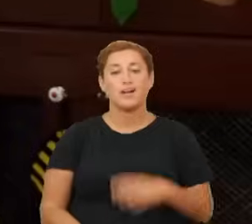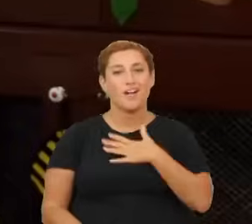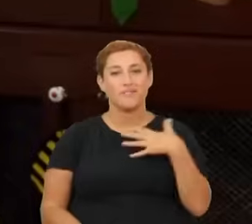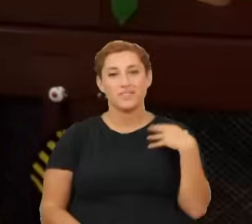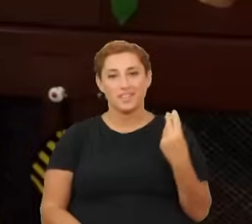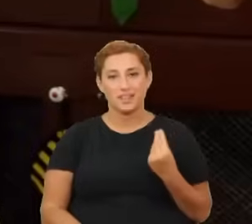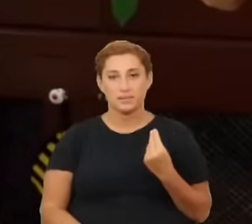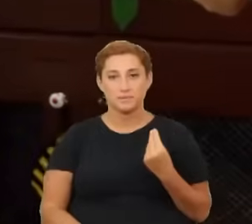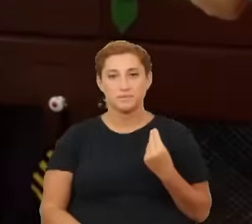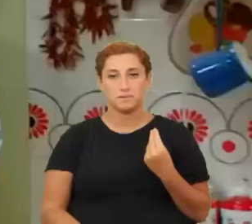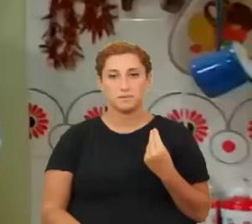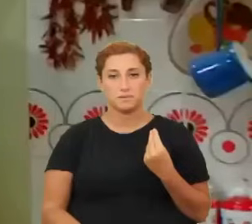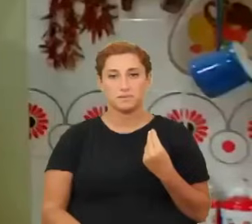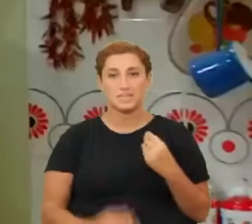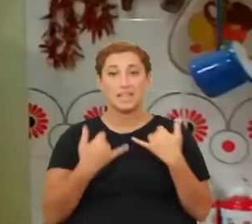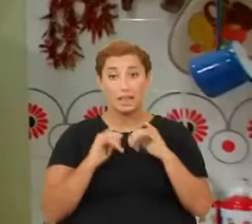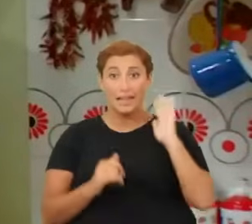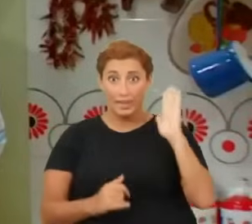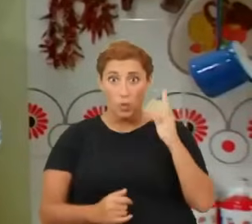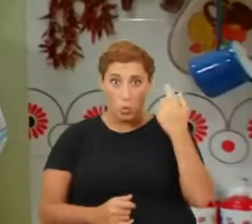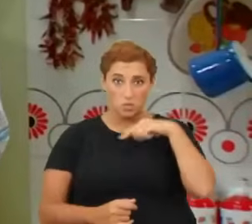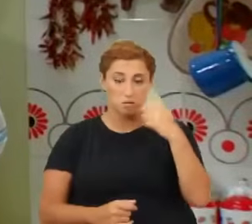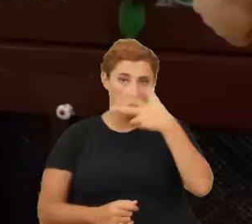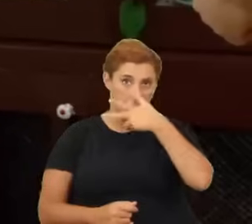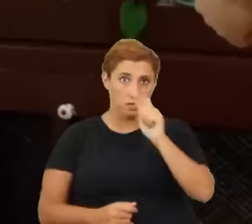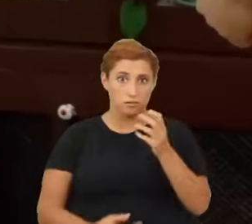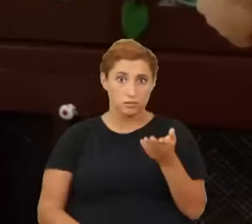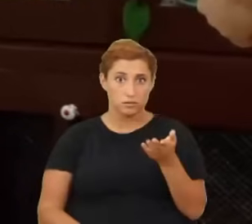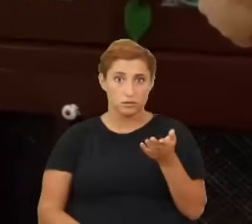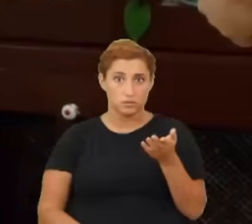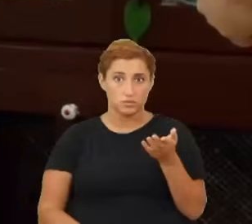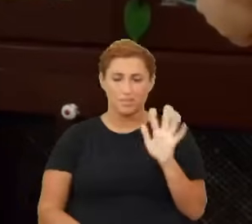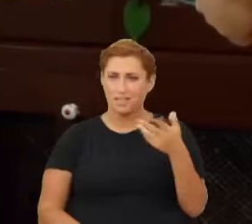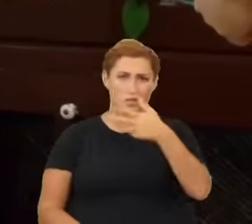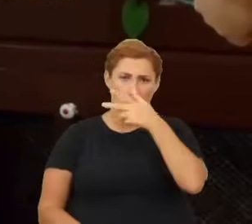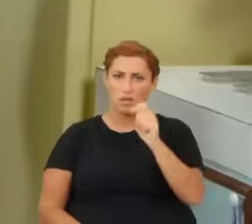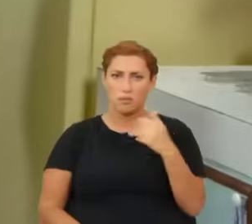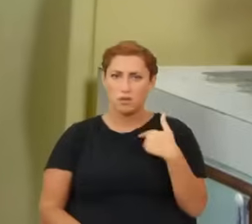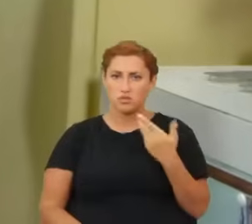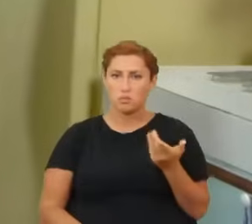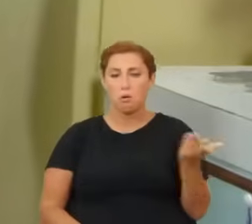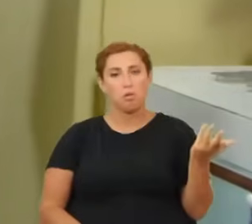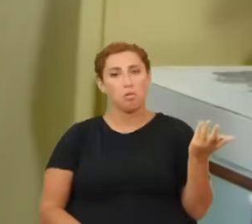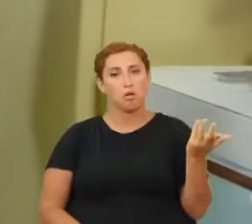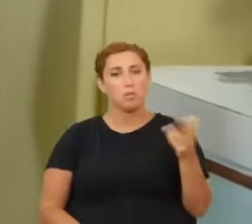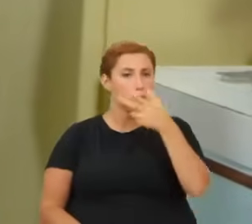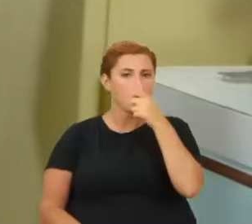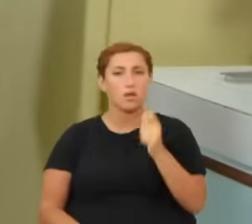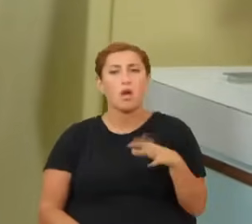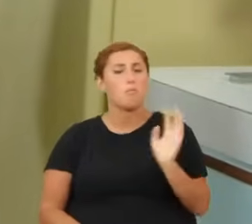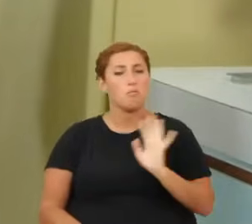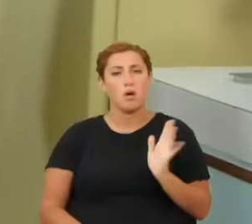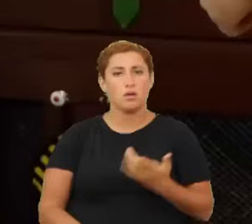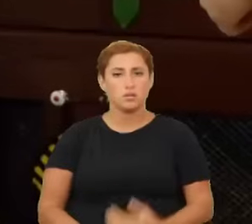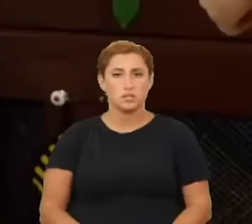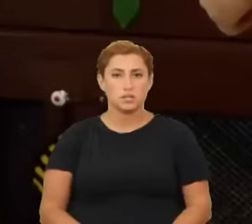Anne. Hı. Tatile gidiyoruz diye mi bu suratın böyle? Ne surat asacağım ayol? Allah Allah, surat falan asmıyorum,